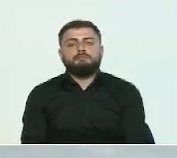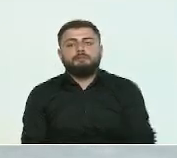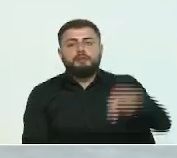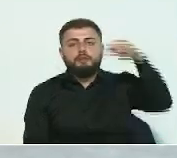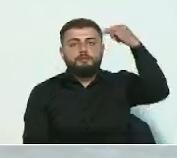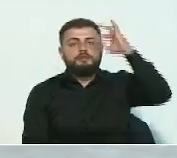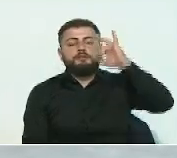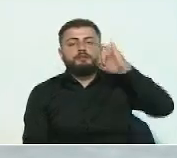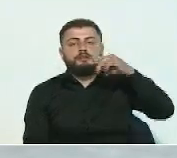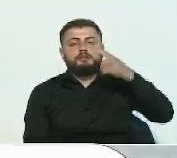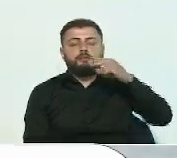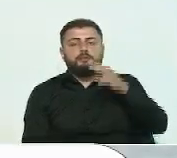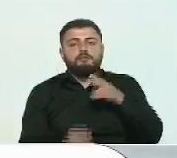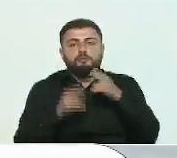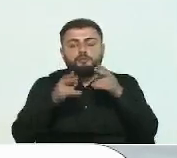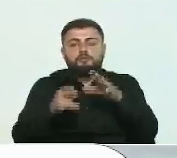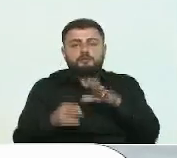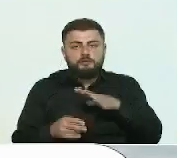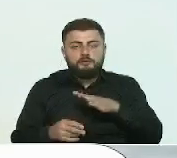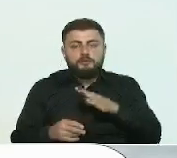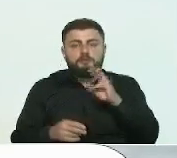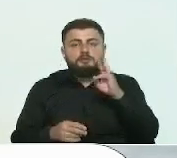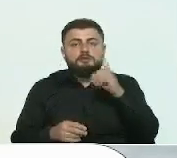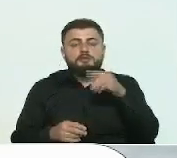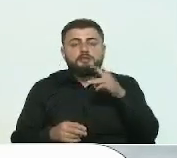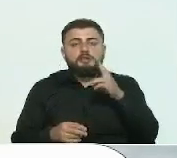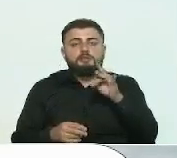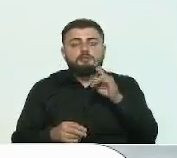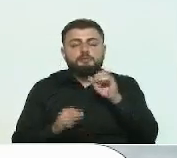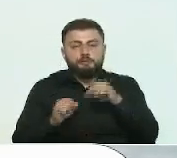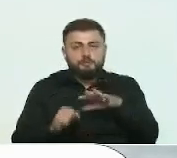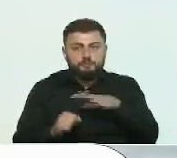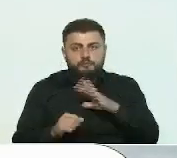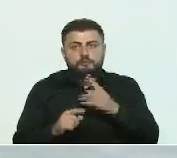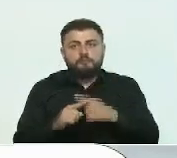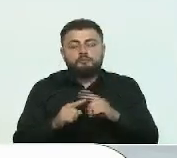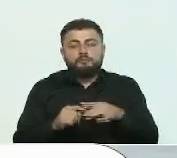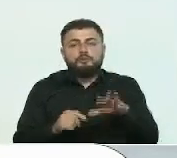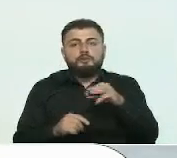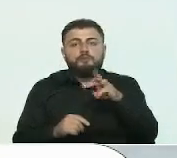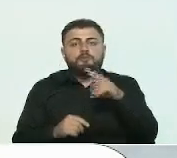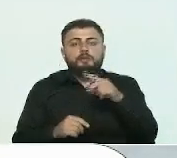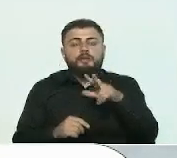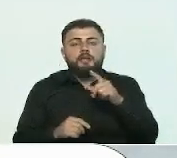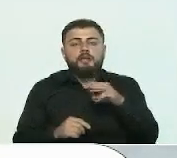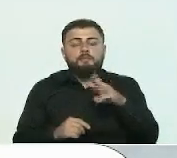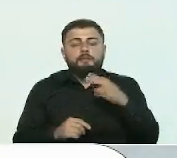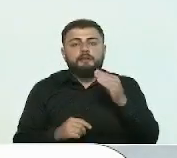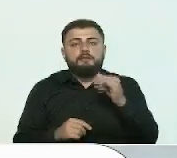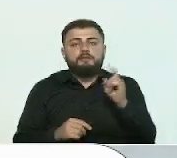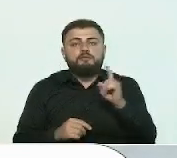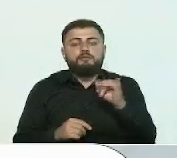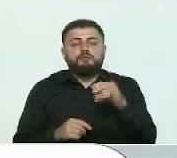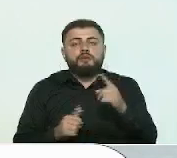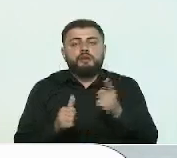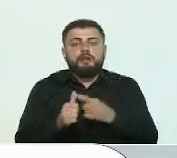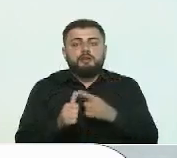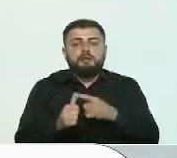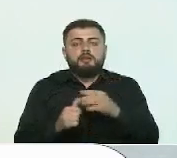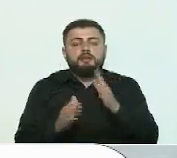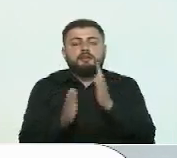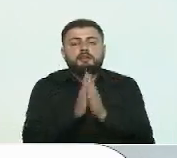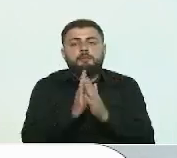Prezident İlham Əliyev bölgəyə səfəri çərçivəsində Şəmkirdə dolub və burada Məhəmməd Füzuli adına